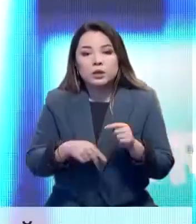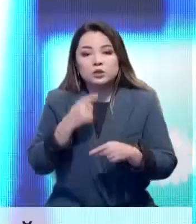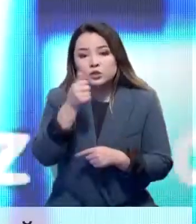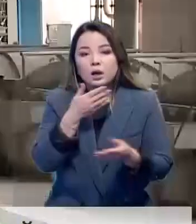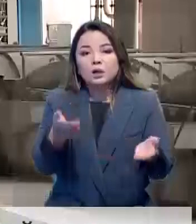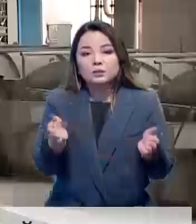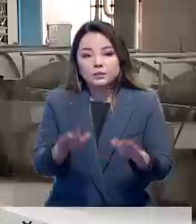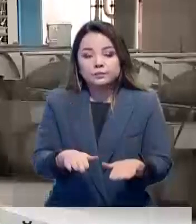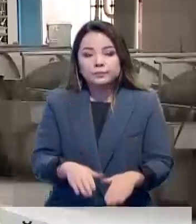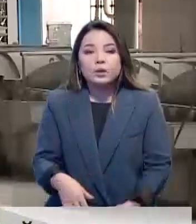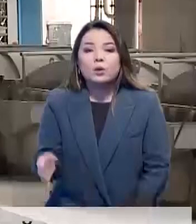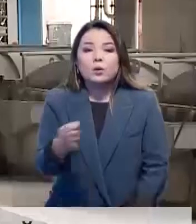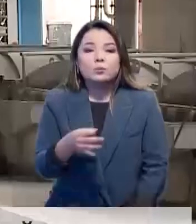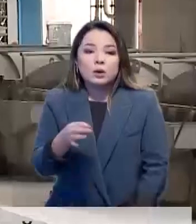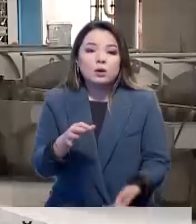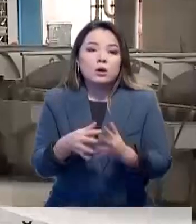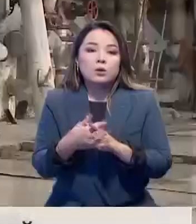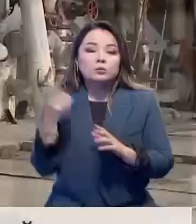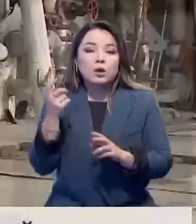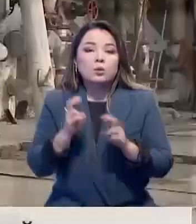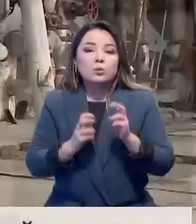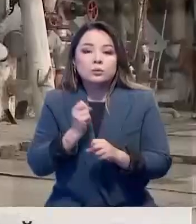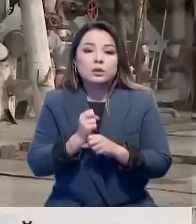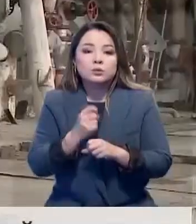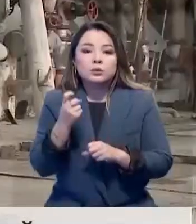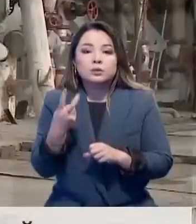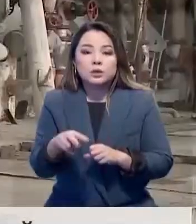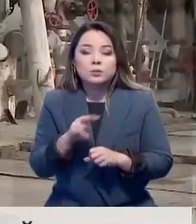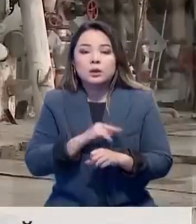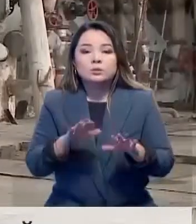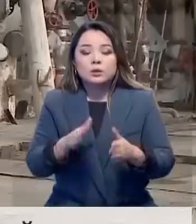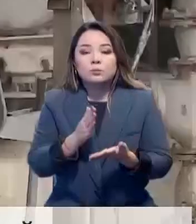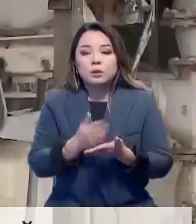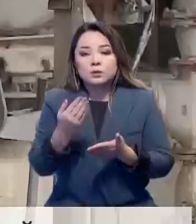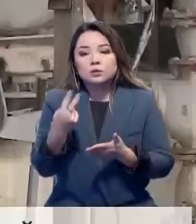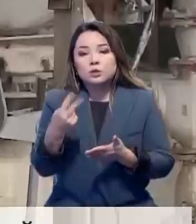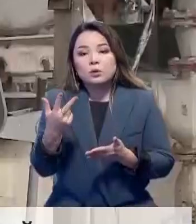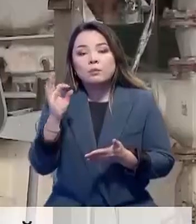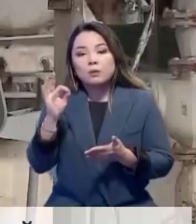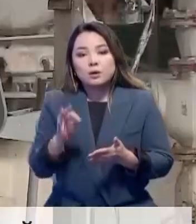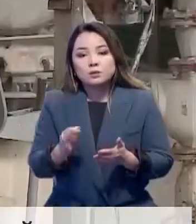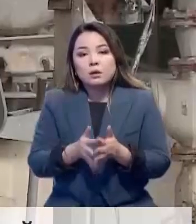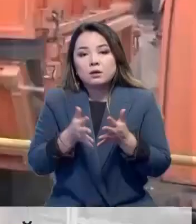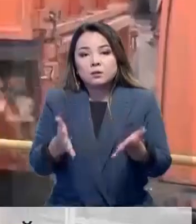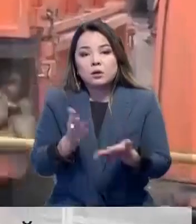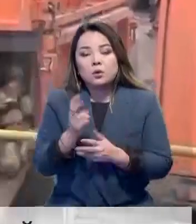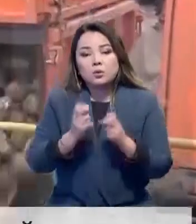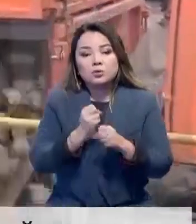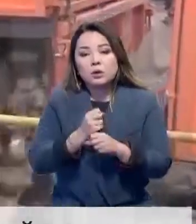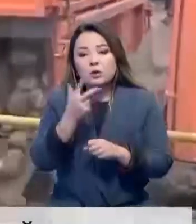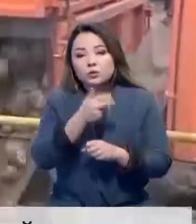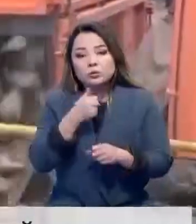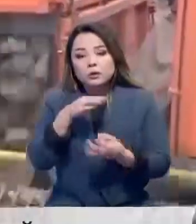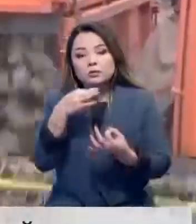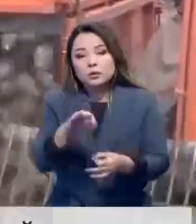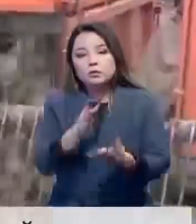қалдырып отырмыз. Облыста ауыл шаруашылық өнімін өңдейтін 120 кәсіпорын бар. Биыл олар 23%-ға артық өнім өндірді. 3 жыл тұралап